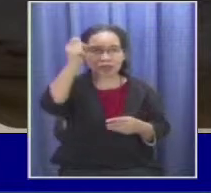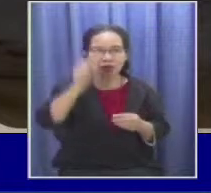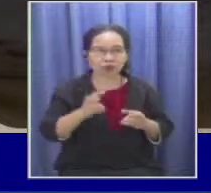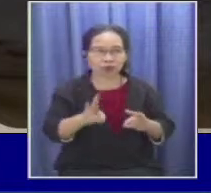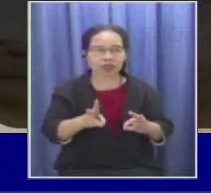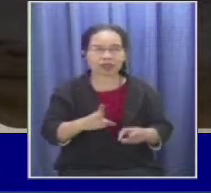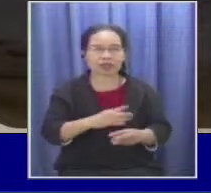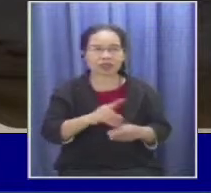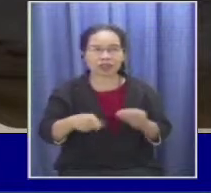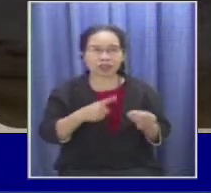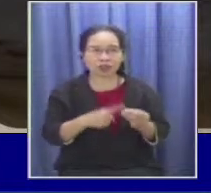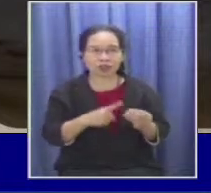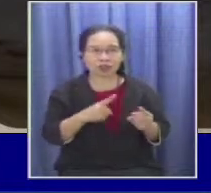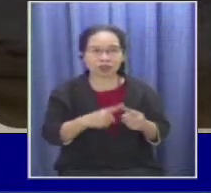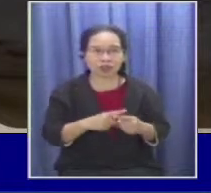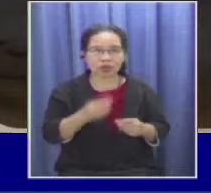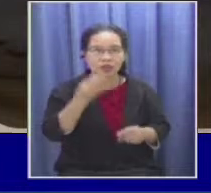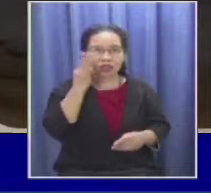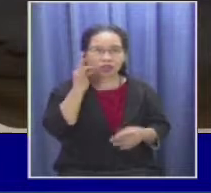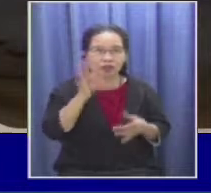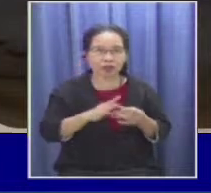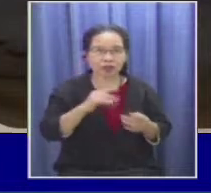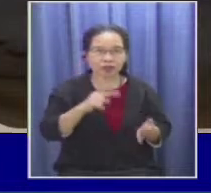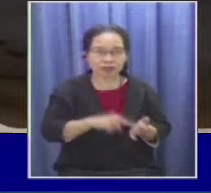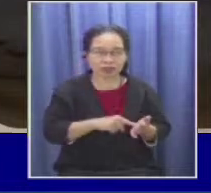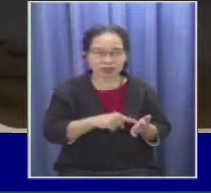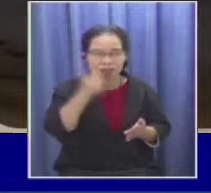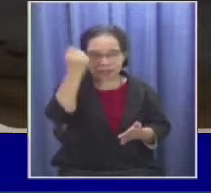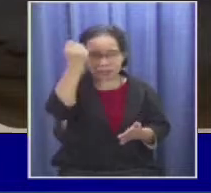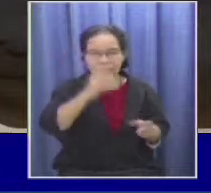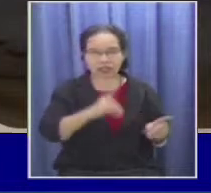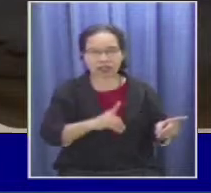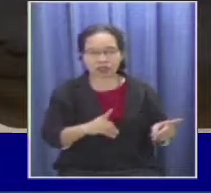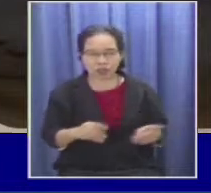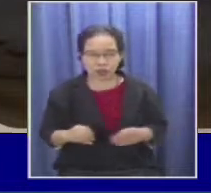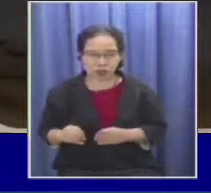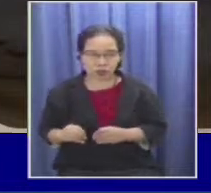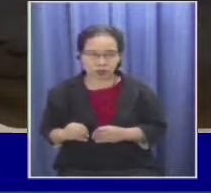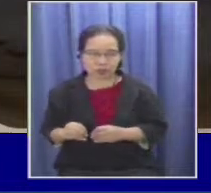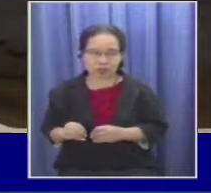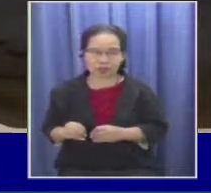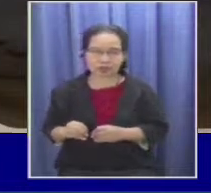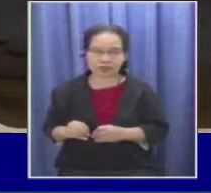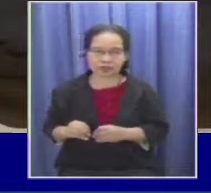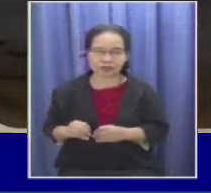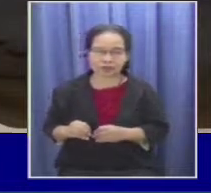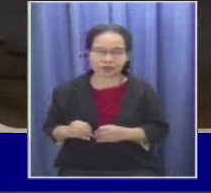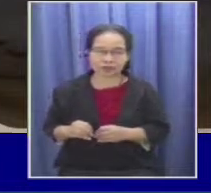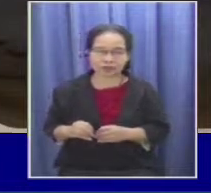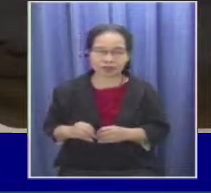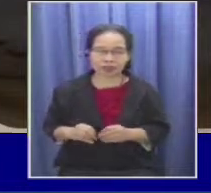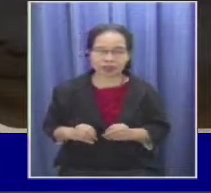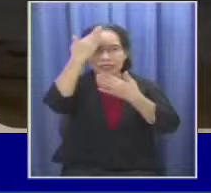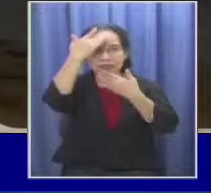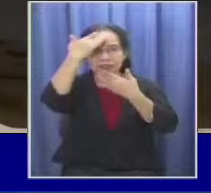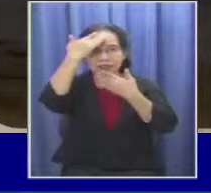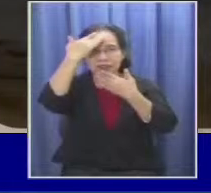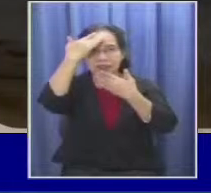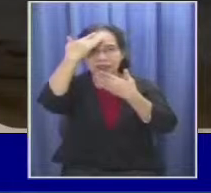mema wo biara sɛdeɛ na akwan tie sɛdeɛ ne ne aba no tie emuda